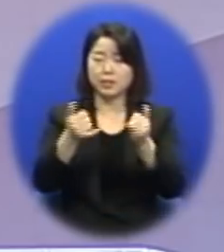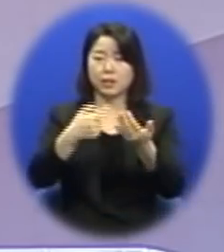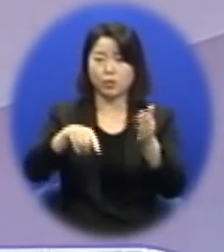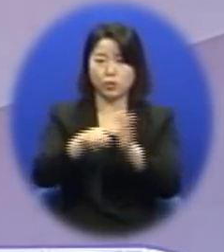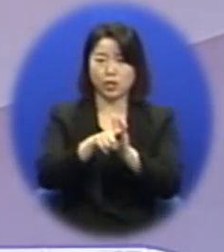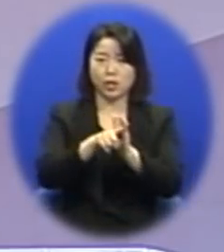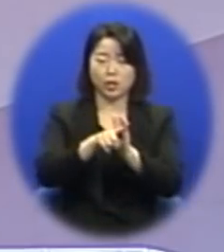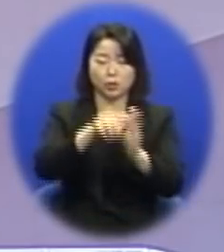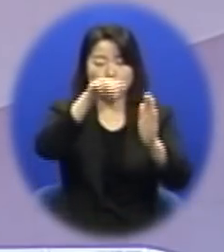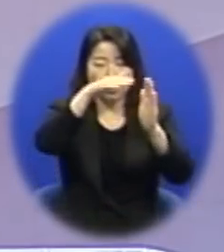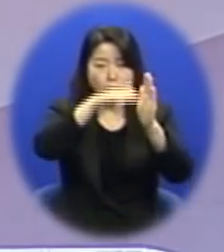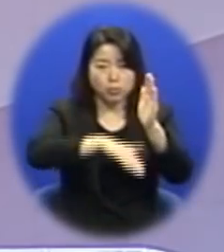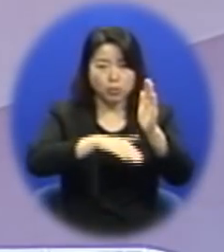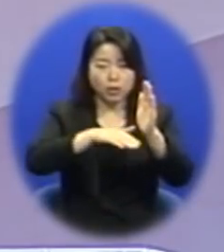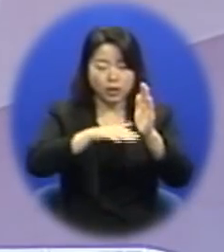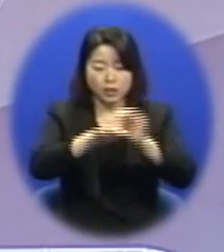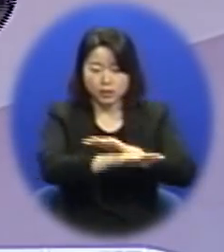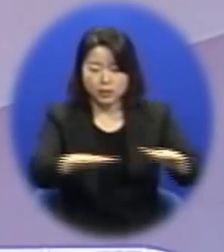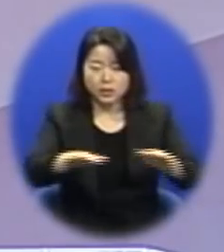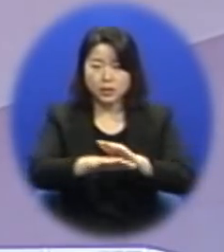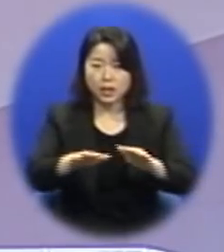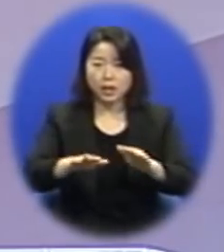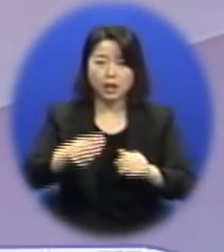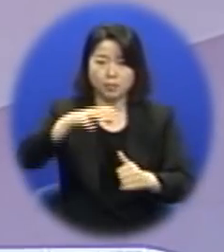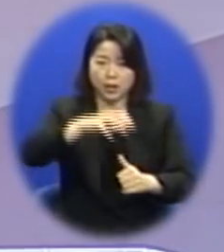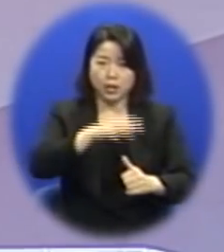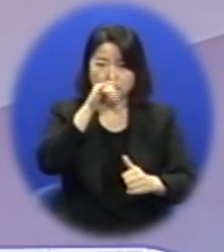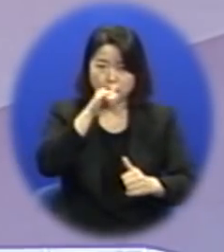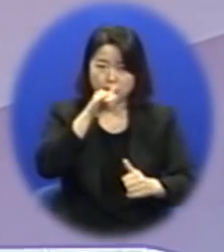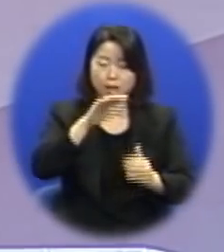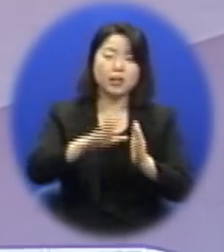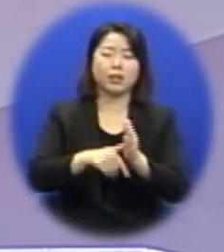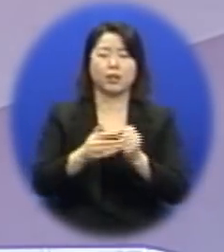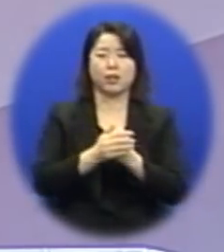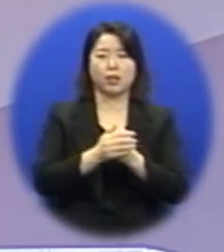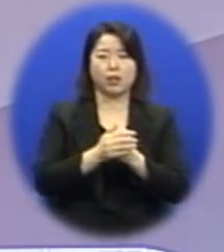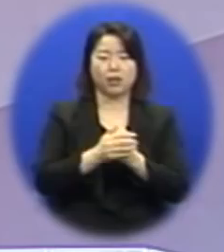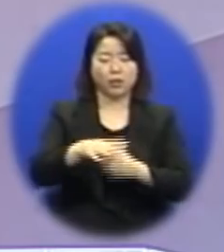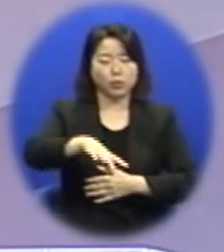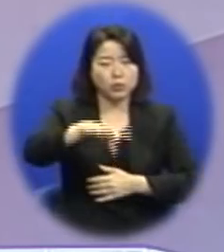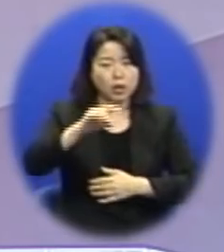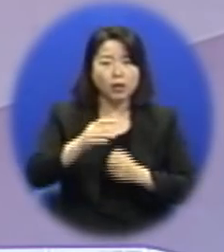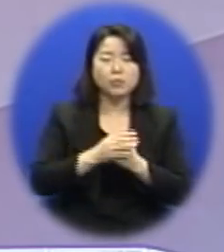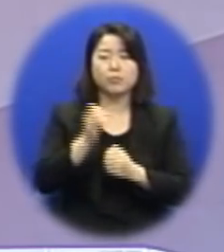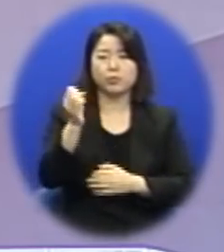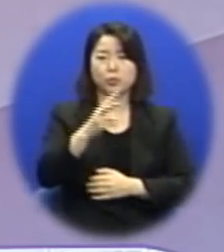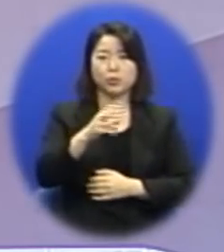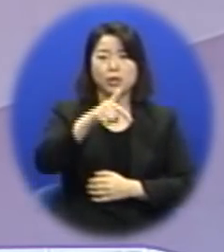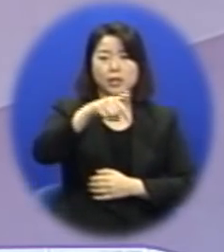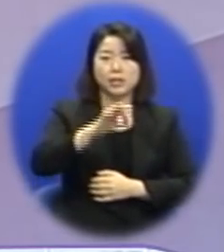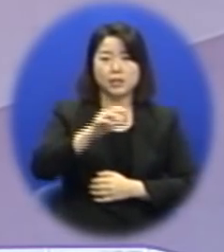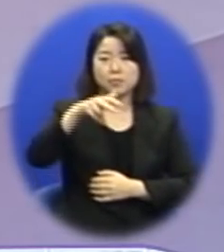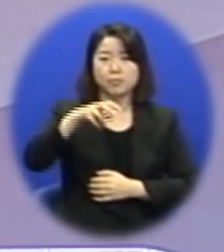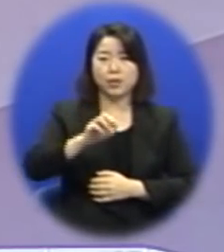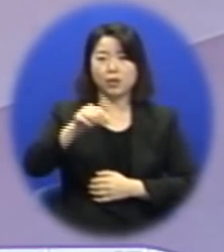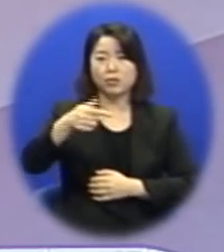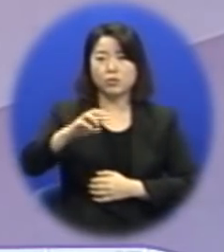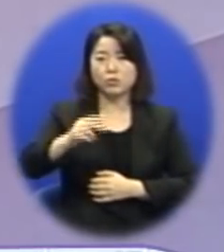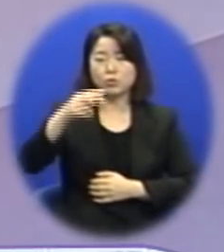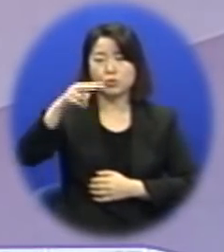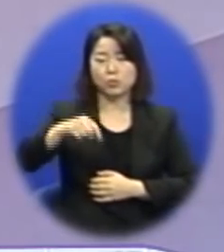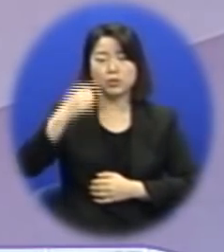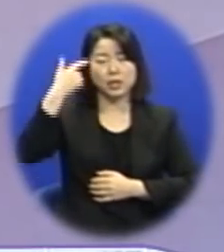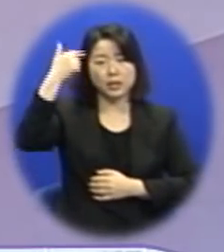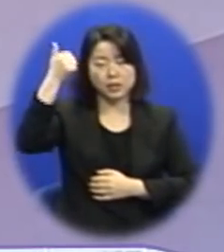기도합니다 처음에 임현수 목사님 북한에 억류 되었을 때 저는 그분을 개인적으로 알지 못하기 때문에